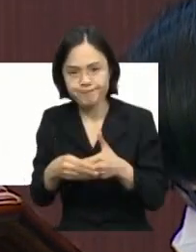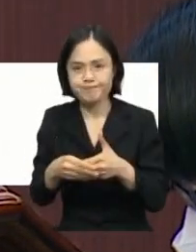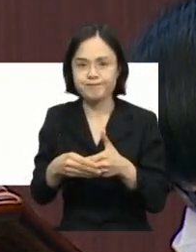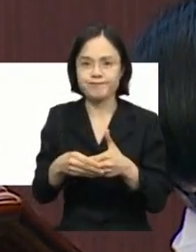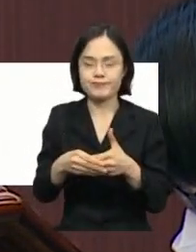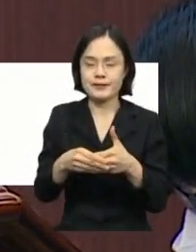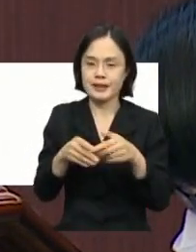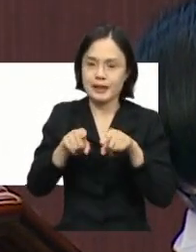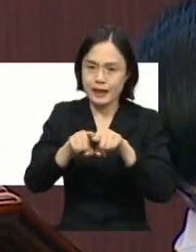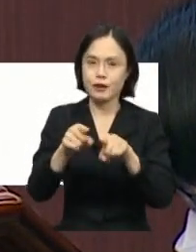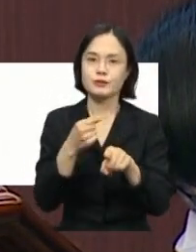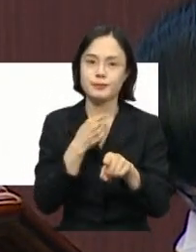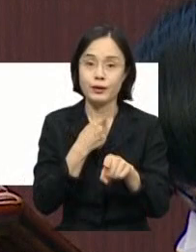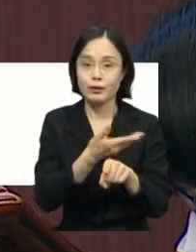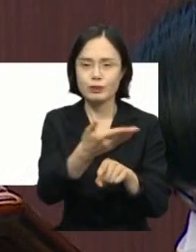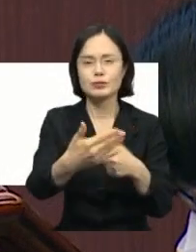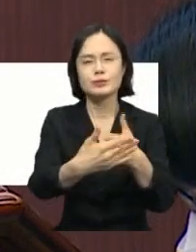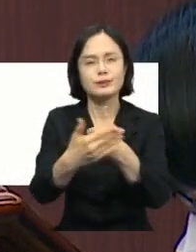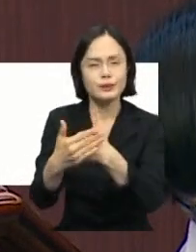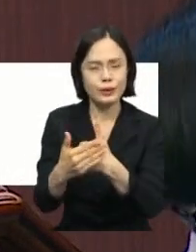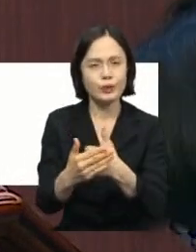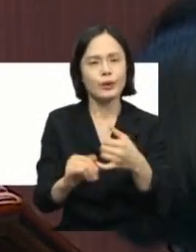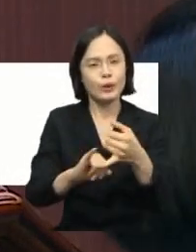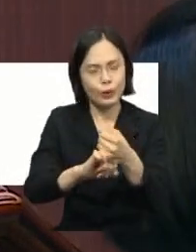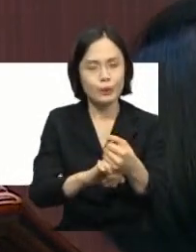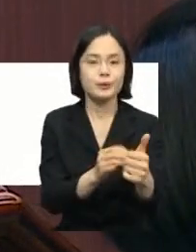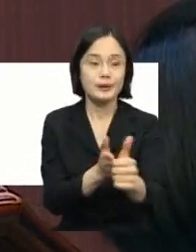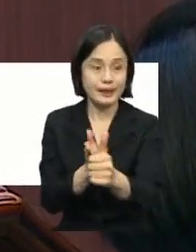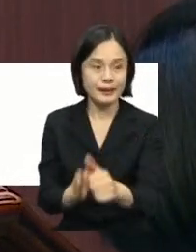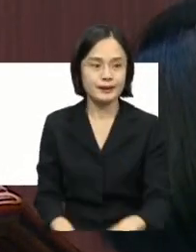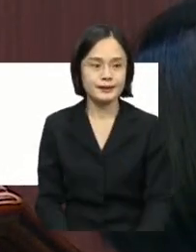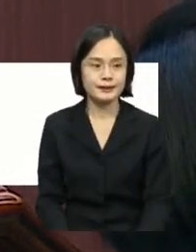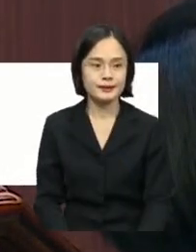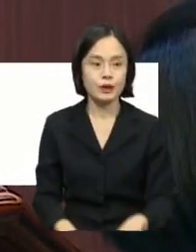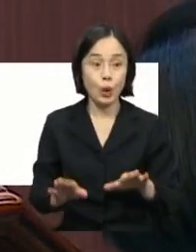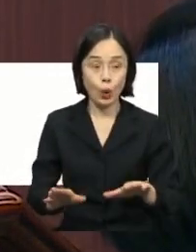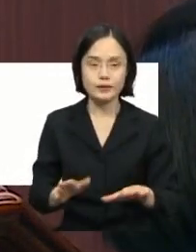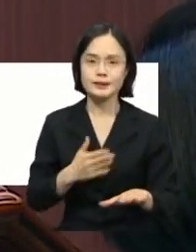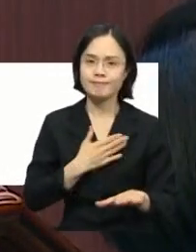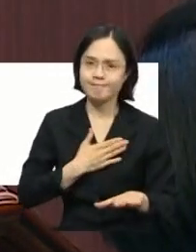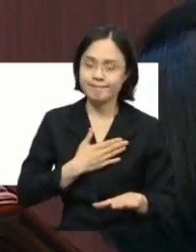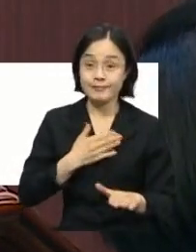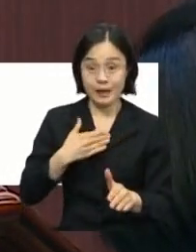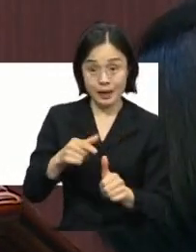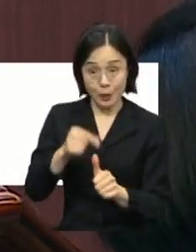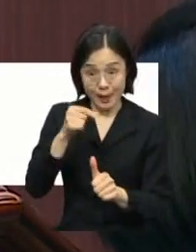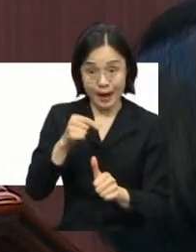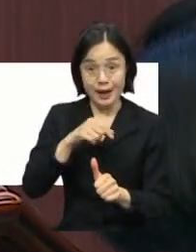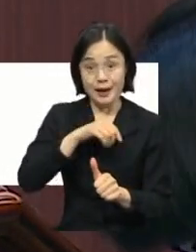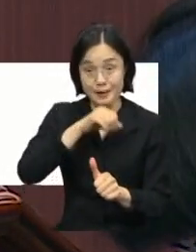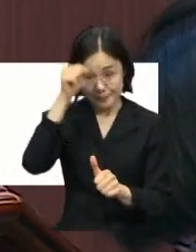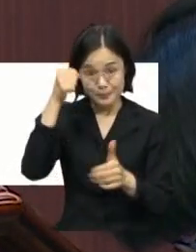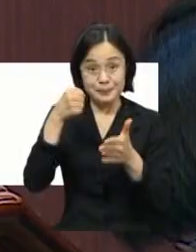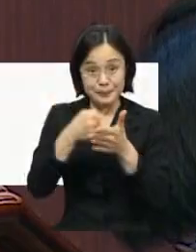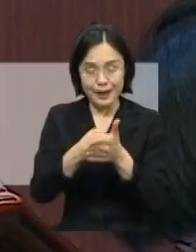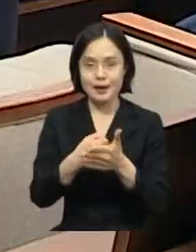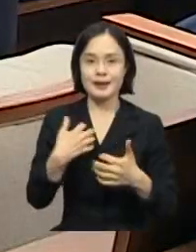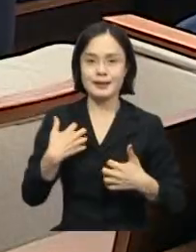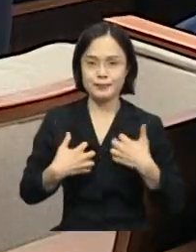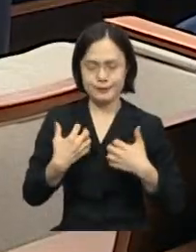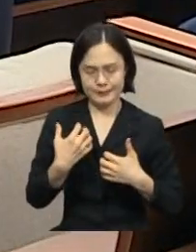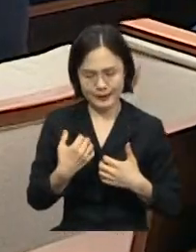여러분의를 꼭 부탁 오늘의이 감 오이 2년 꼭